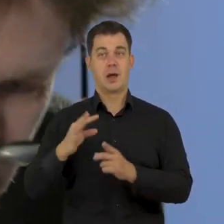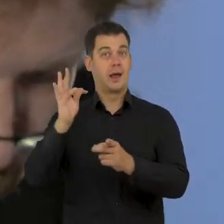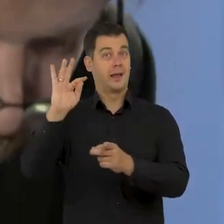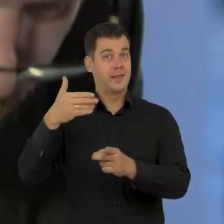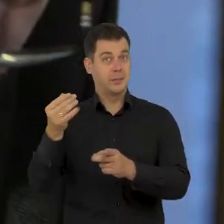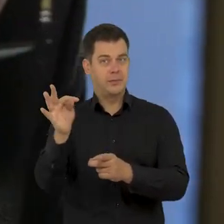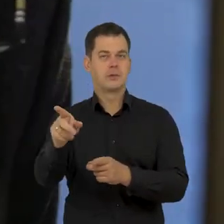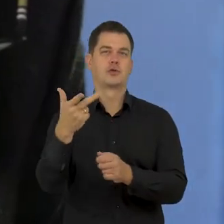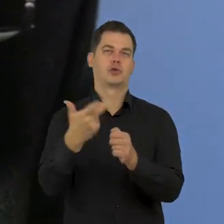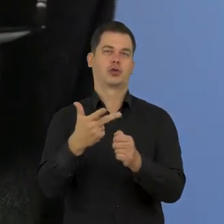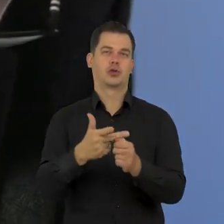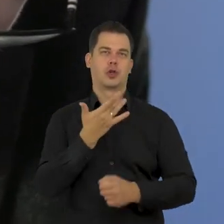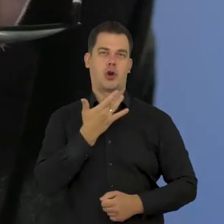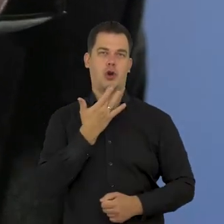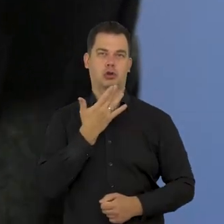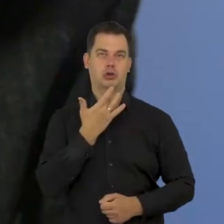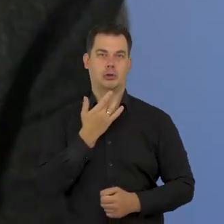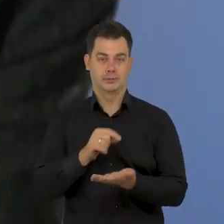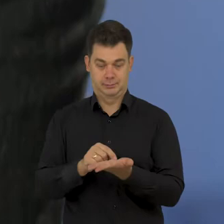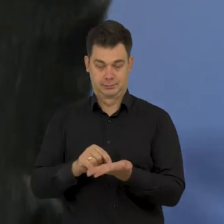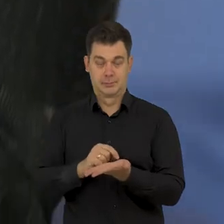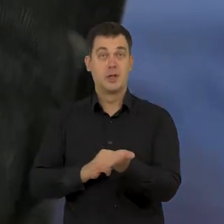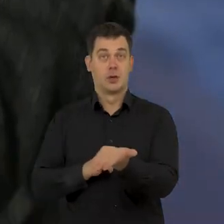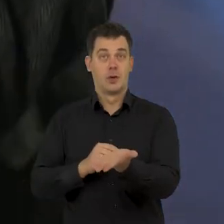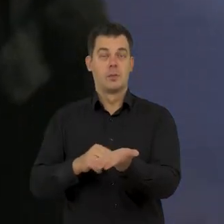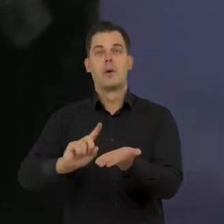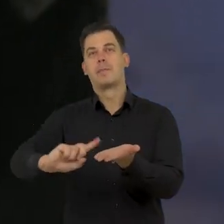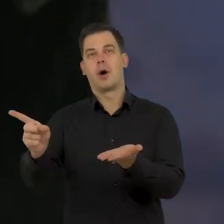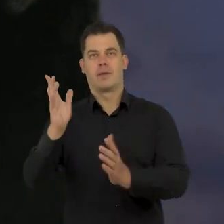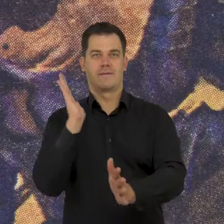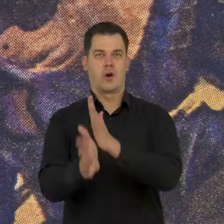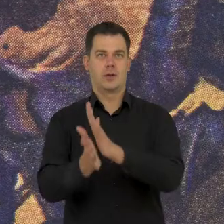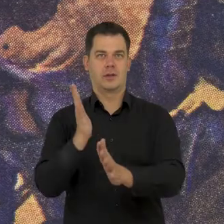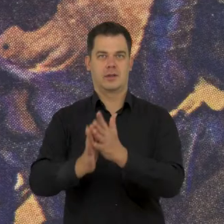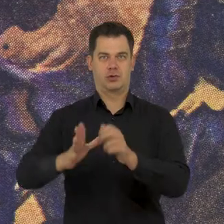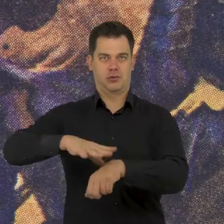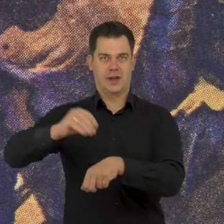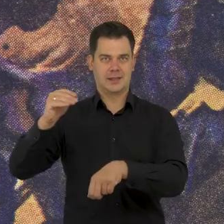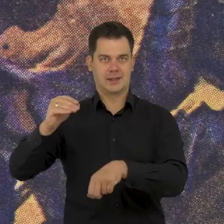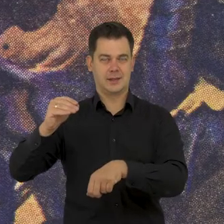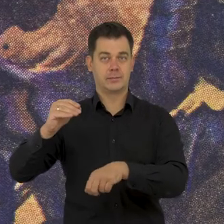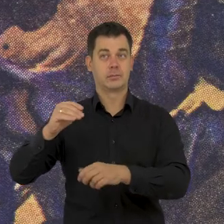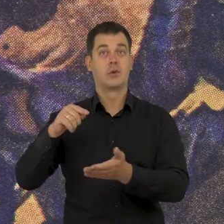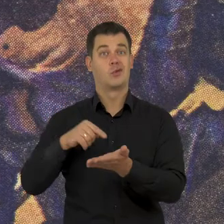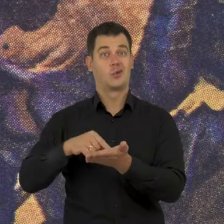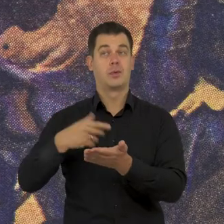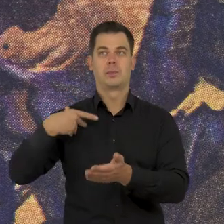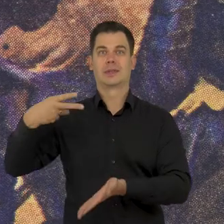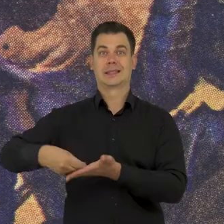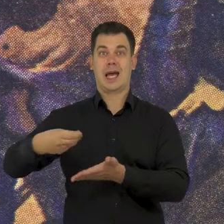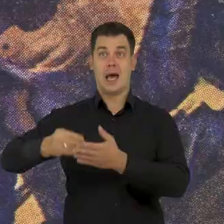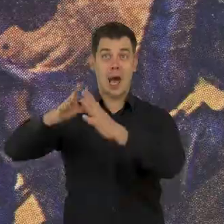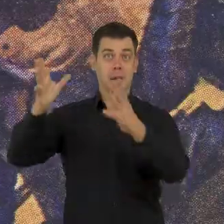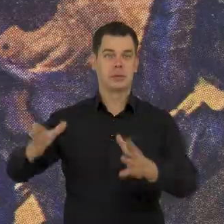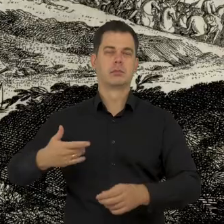Sora, NBP. Tymf to jest moneta 30-groszowa, wyemitowana po zakończeniu wojen ze Szwecją. Otóż